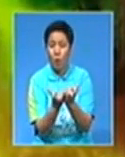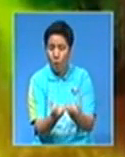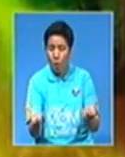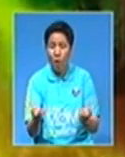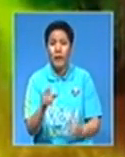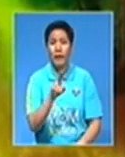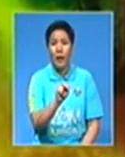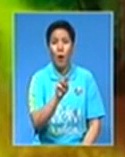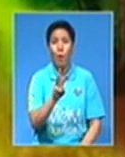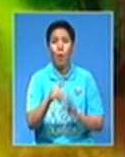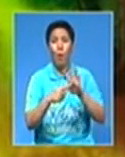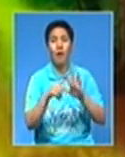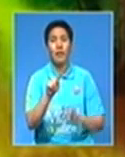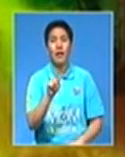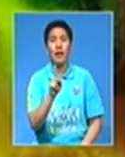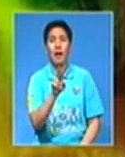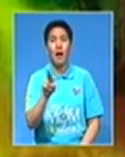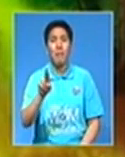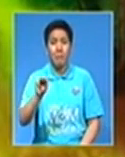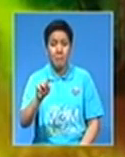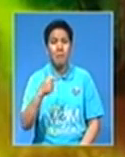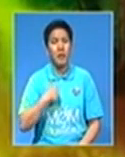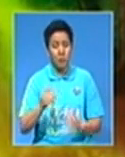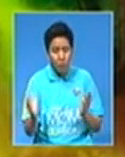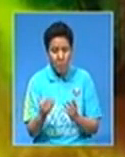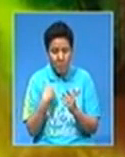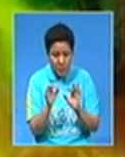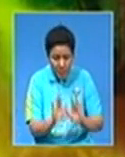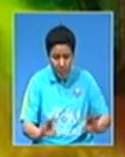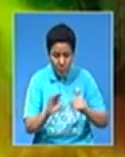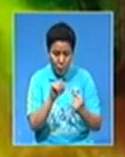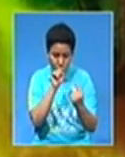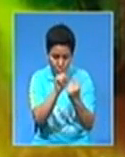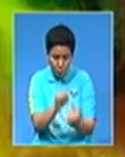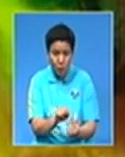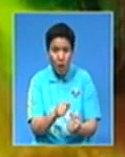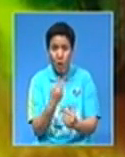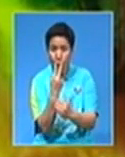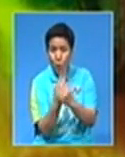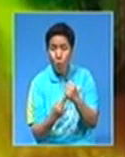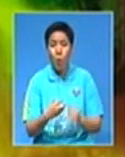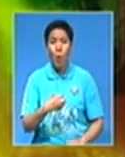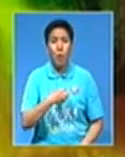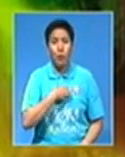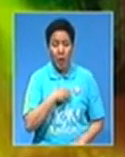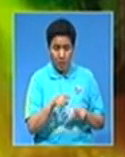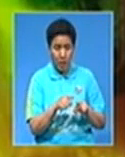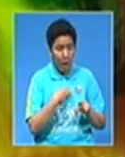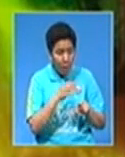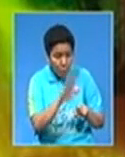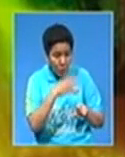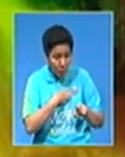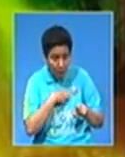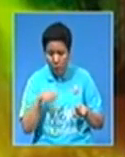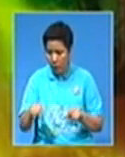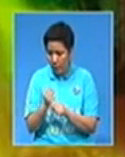าติที่ผ่านมานั้นก็ได้ผลักดันมาตรการสำคัญหลายอย่างเช่นการจับคู่ระหว่างความต้องการกับนวัตกรรมที่ผลิตใน